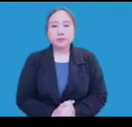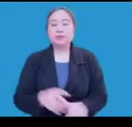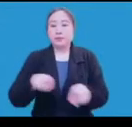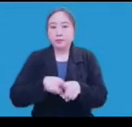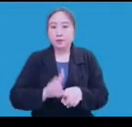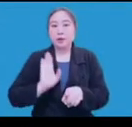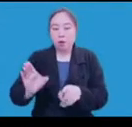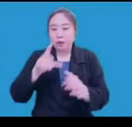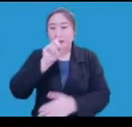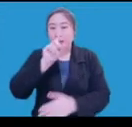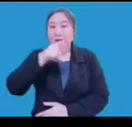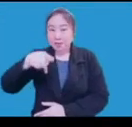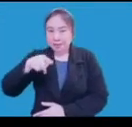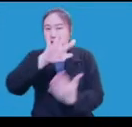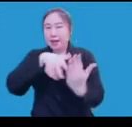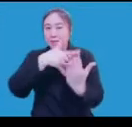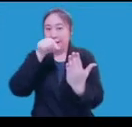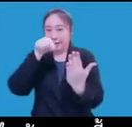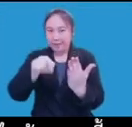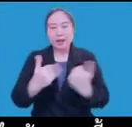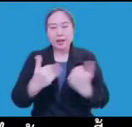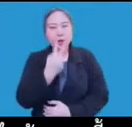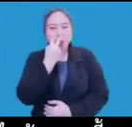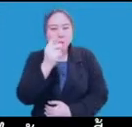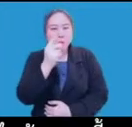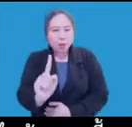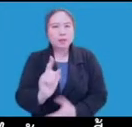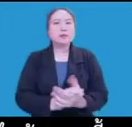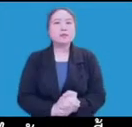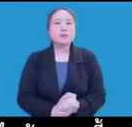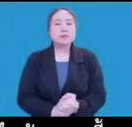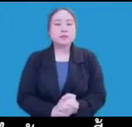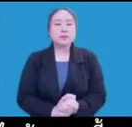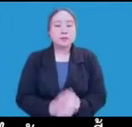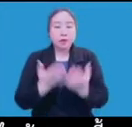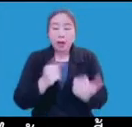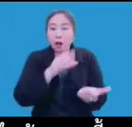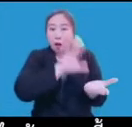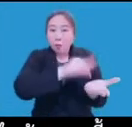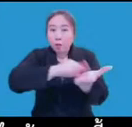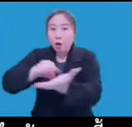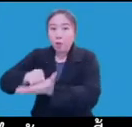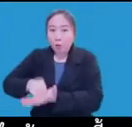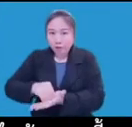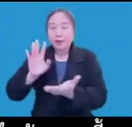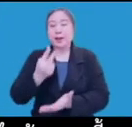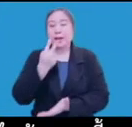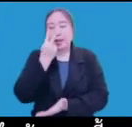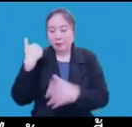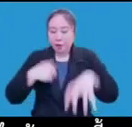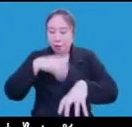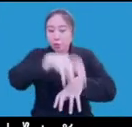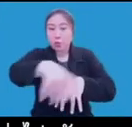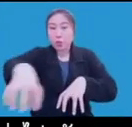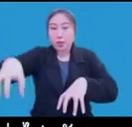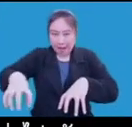บื้องหลังของ TP Map นะครับแล้วก็ทำให้เราเห็นว่าจากการรวบรวมข้อมูลมาเนี่ยก็เริ่มเห็นหน่วยงาน